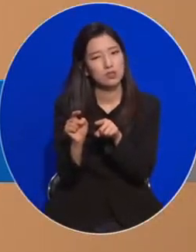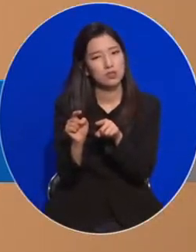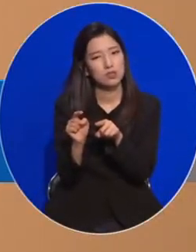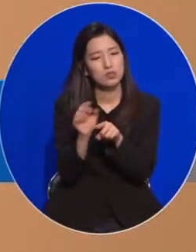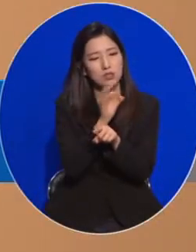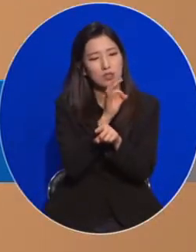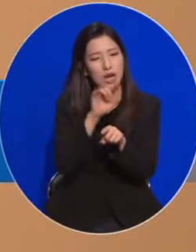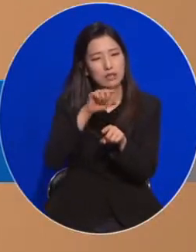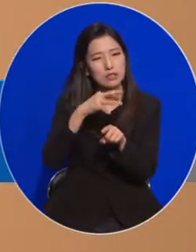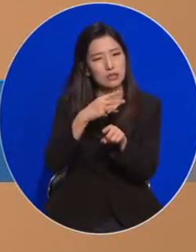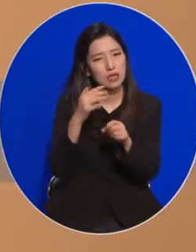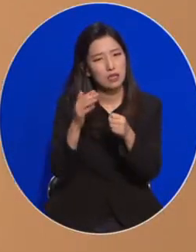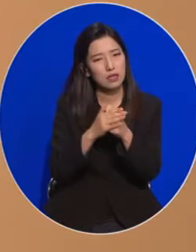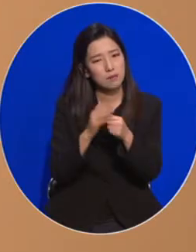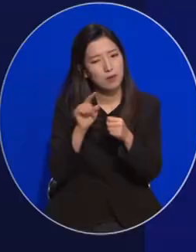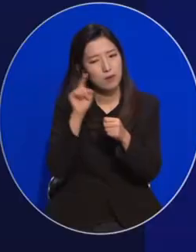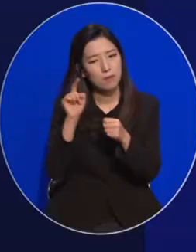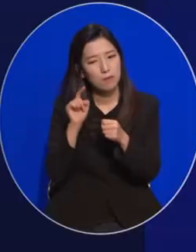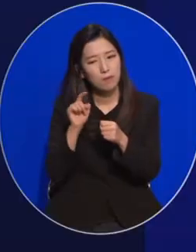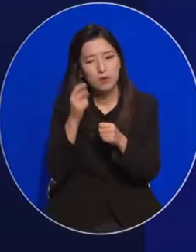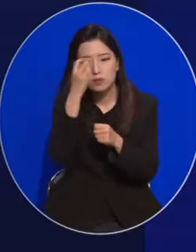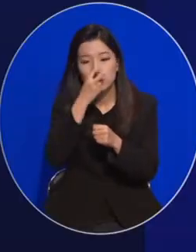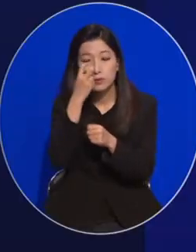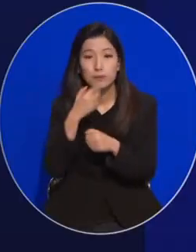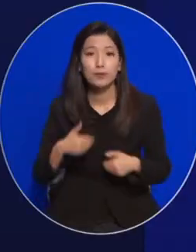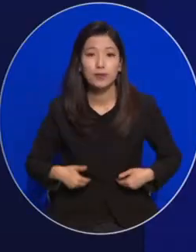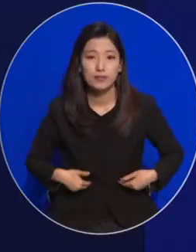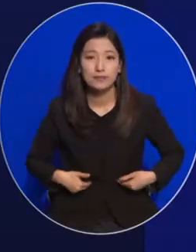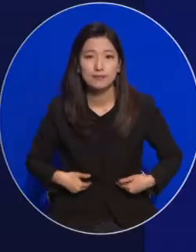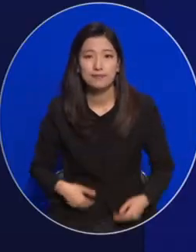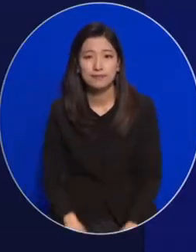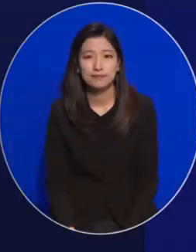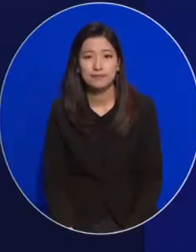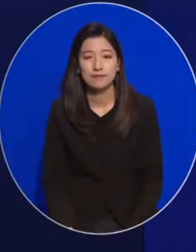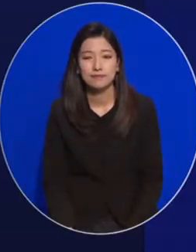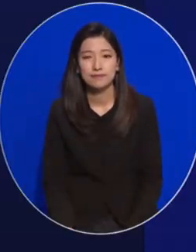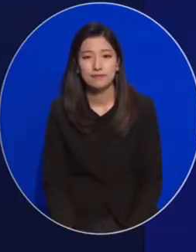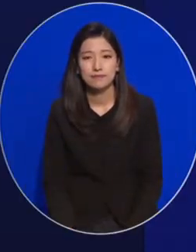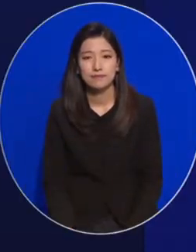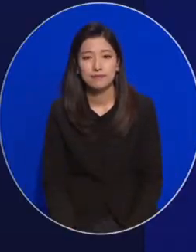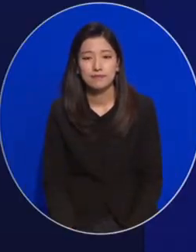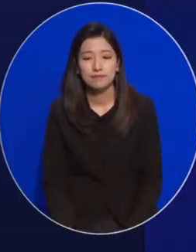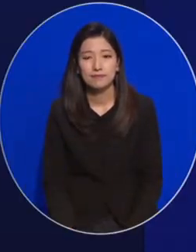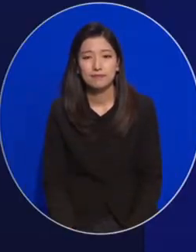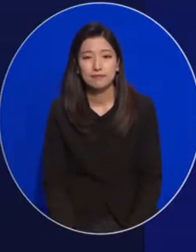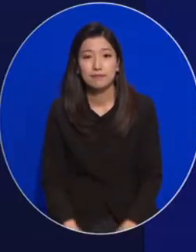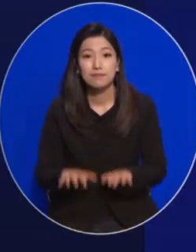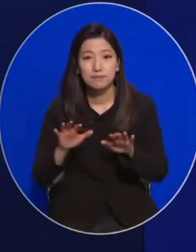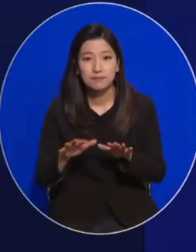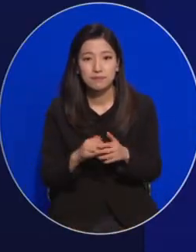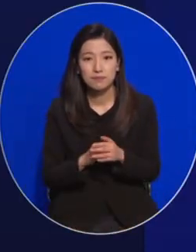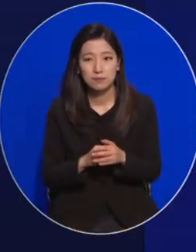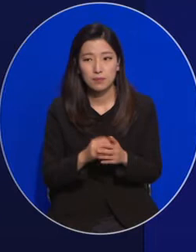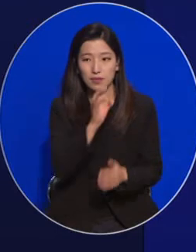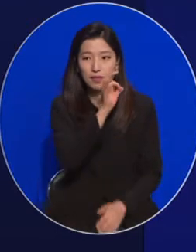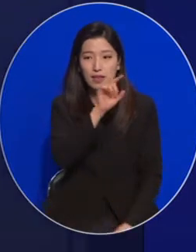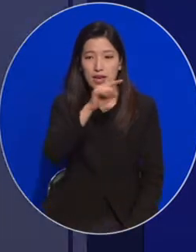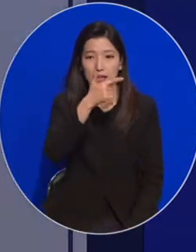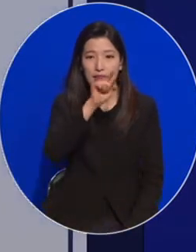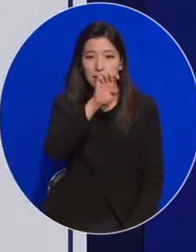조사가 필요하다고 덧붙였습니다. 이런 가운데 예방접종 피해 조사반은 전신 알레르기